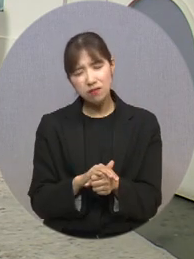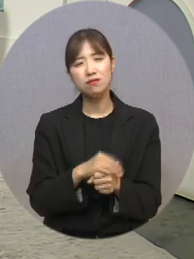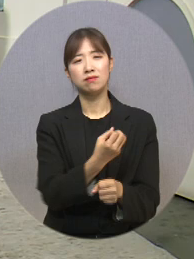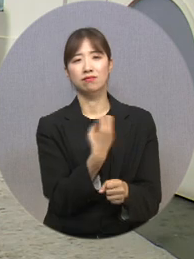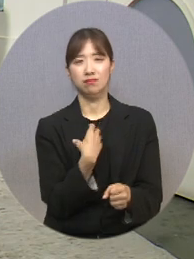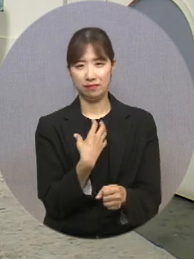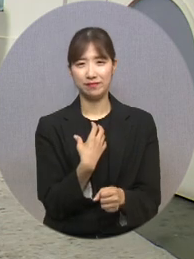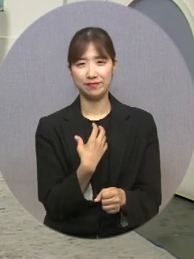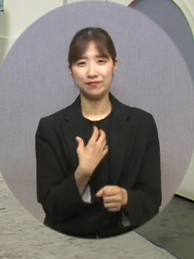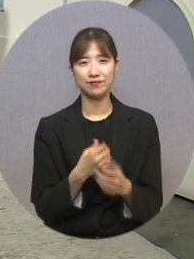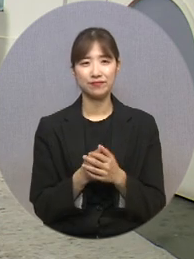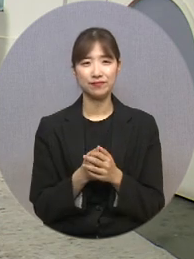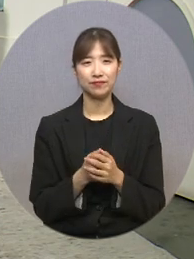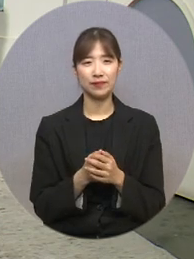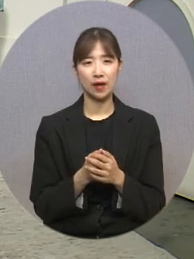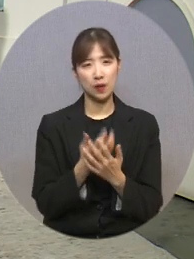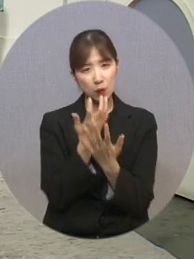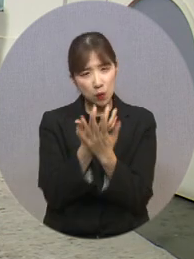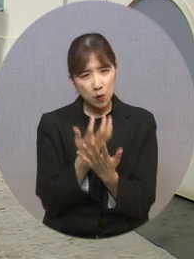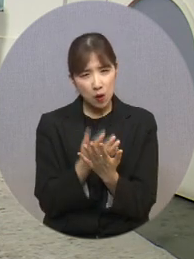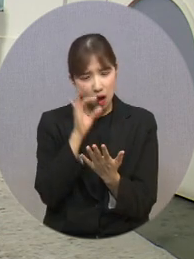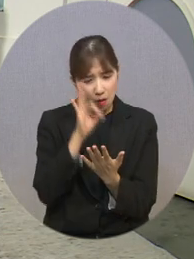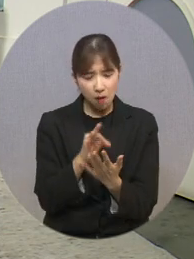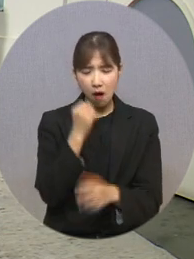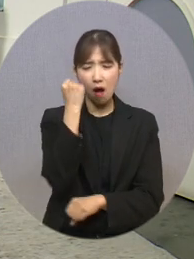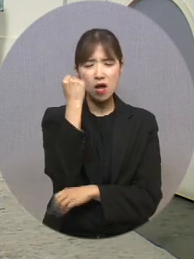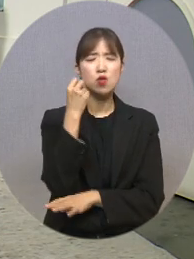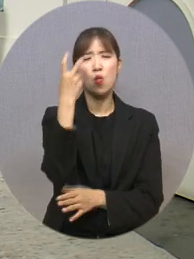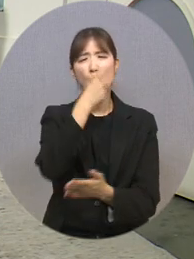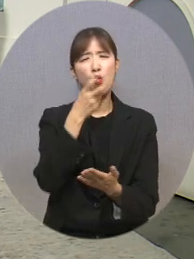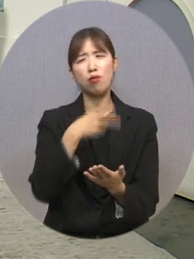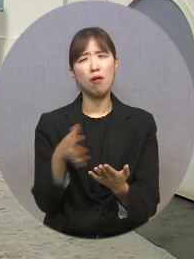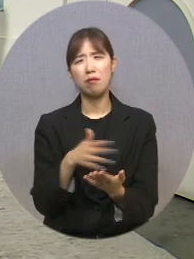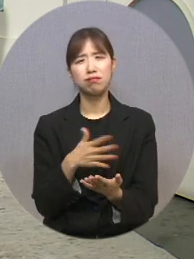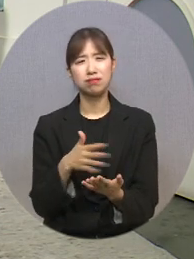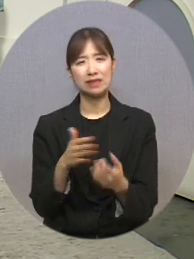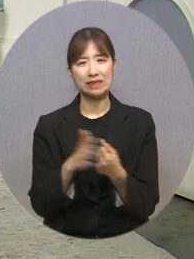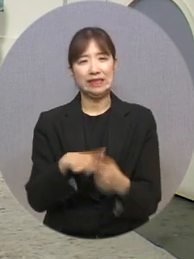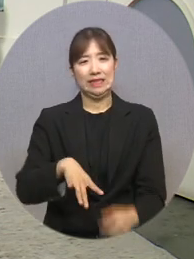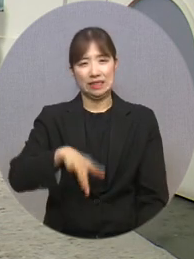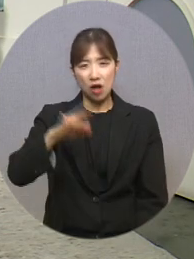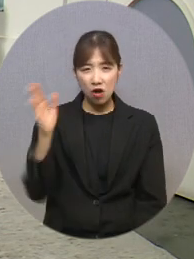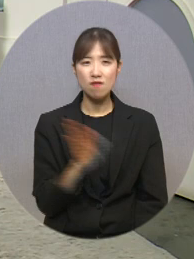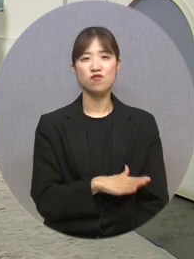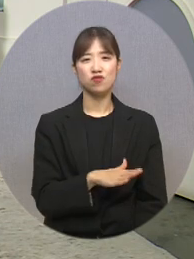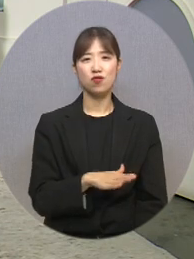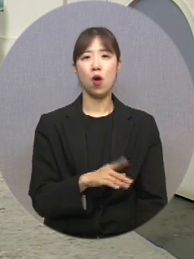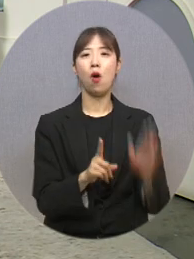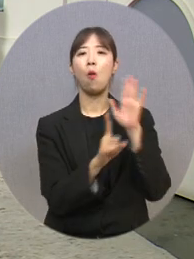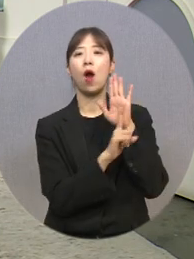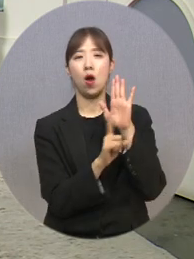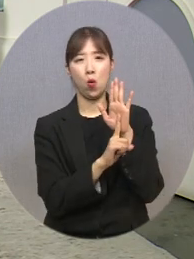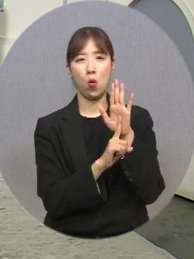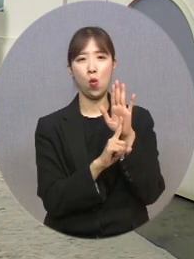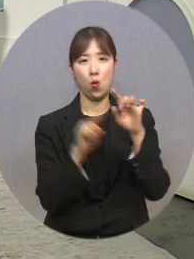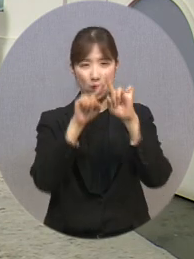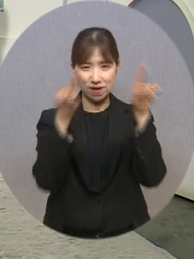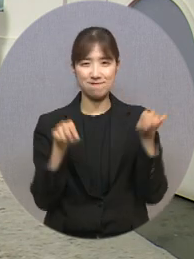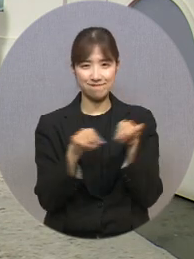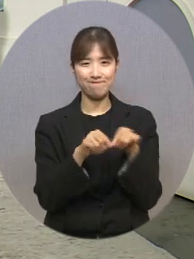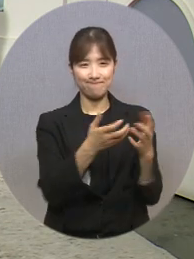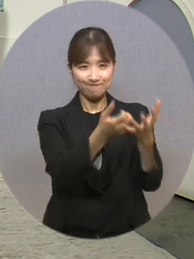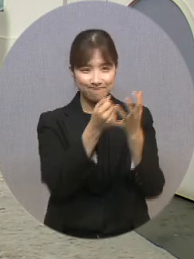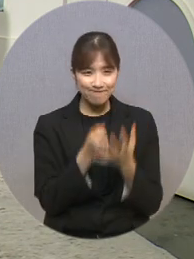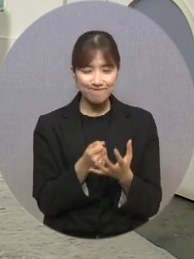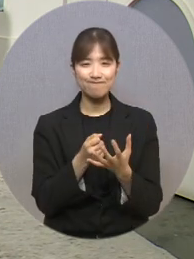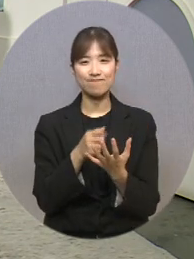그러더라고요. 그래서 이제 기록을 봤더니 너무 기초조사가 안 돼 있고 그래서 이제 처음부터 이제 분양 광고 팜플렛부터 시작해서 이제